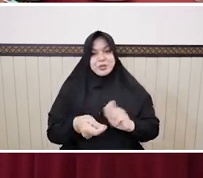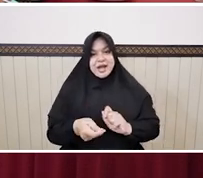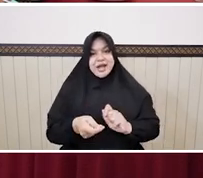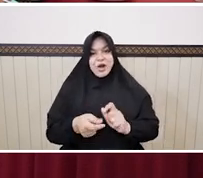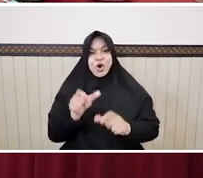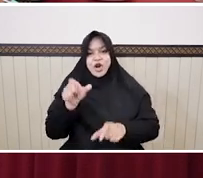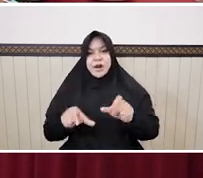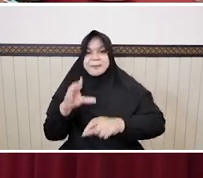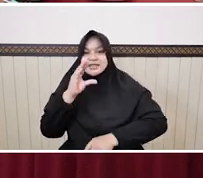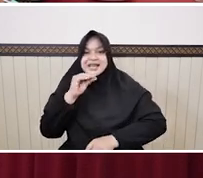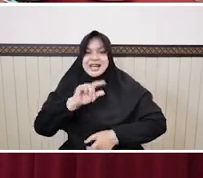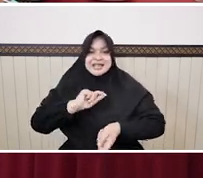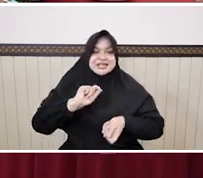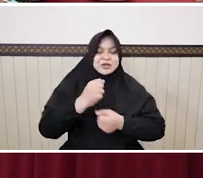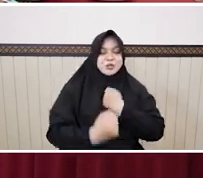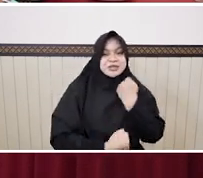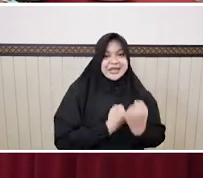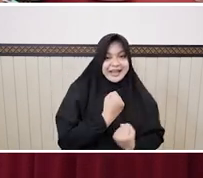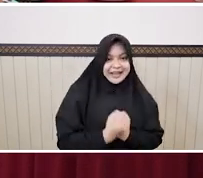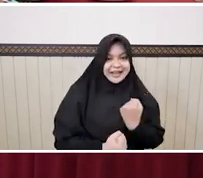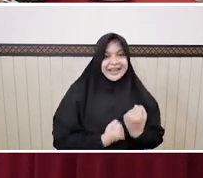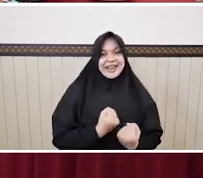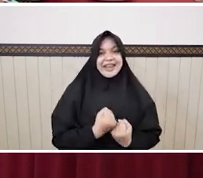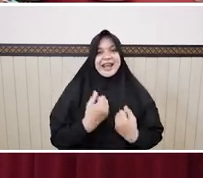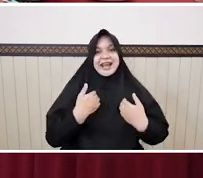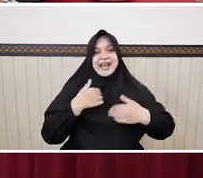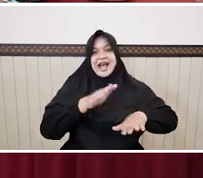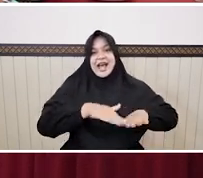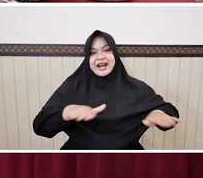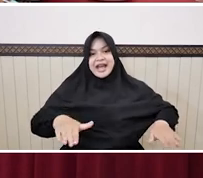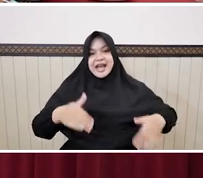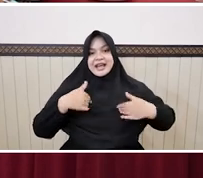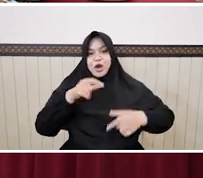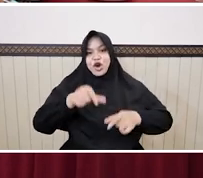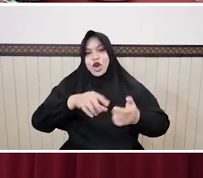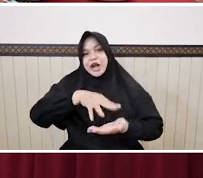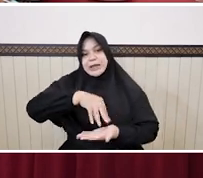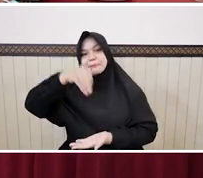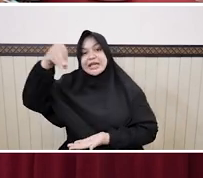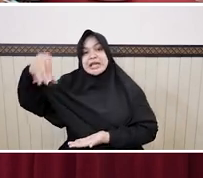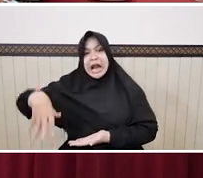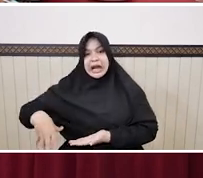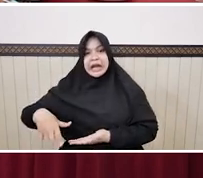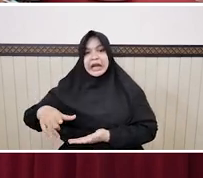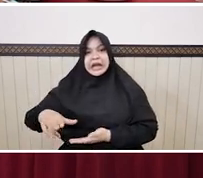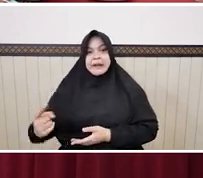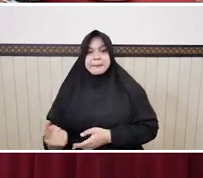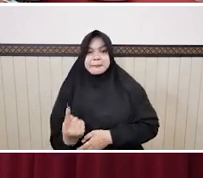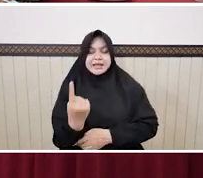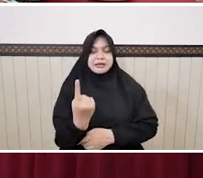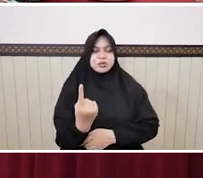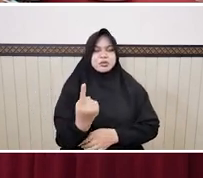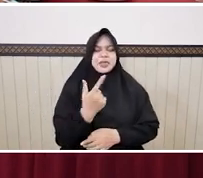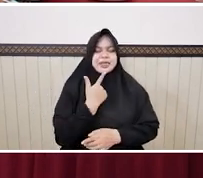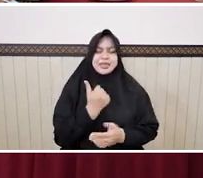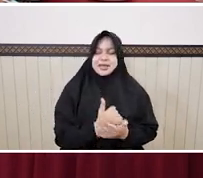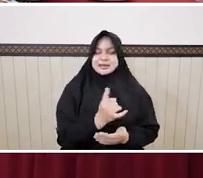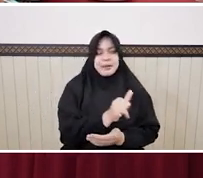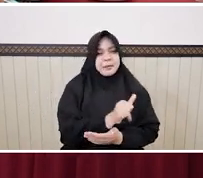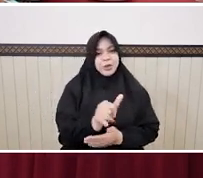Ada anak ada imigran dan yang terpenting salah satunya adalah tentang penyandang disabilitas